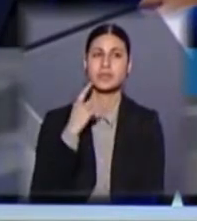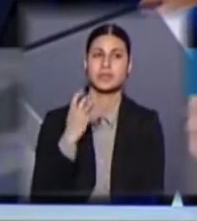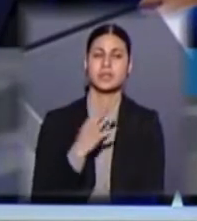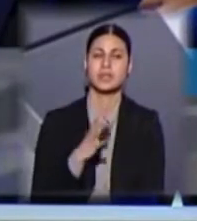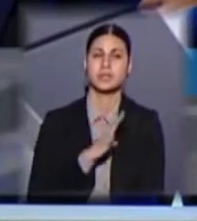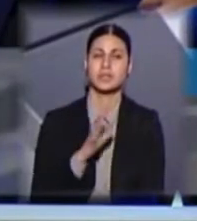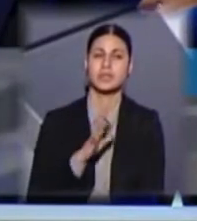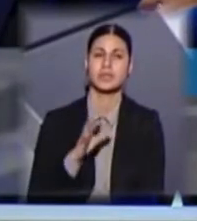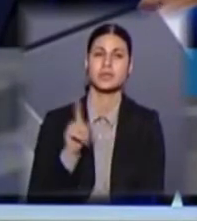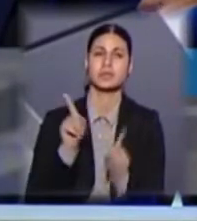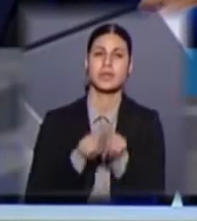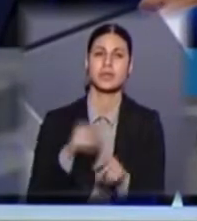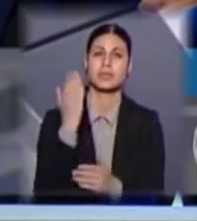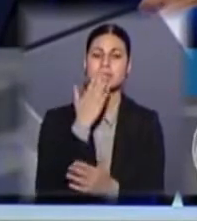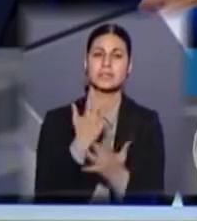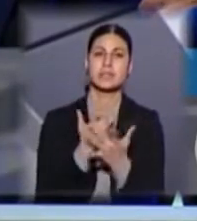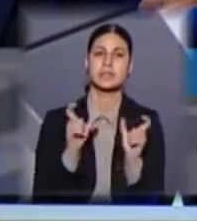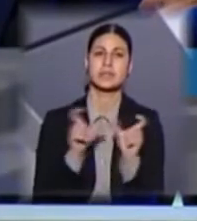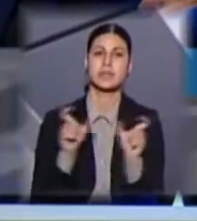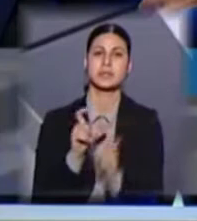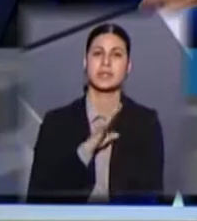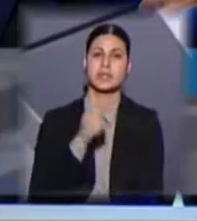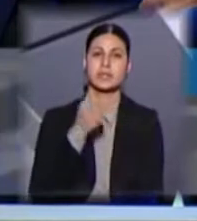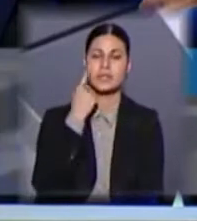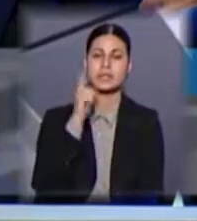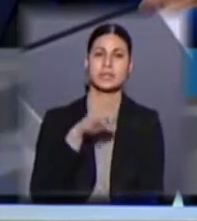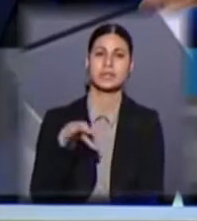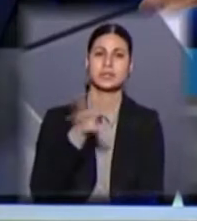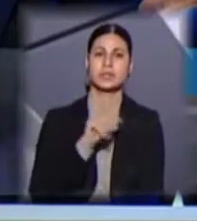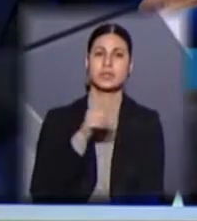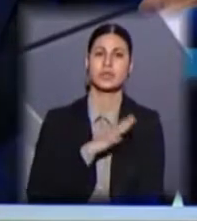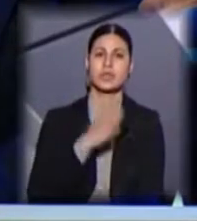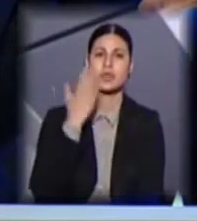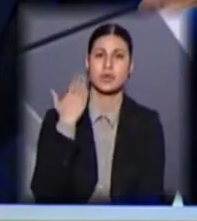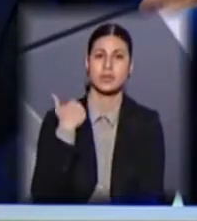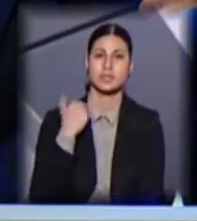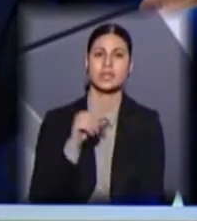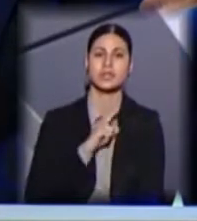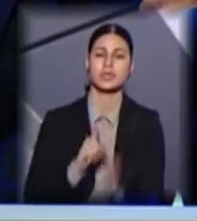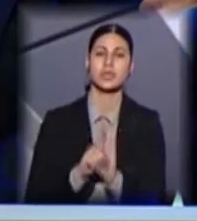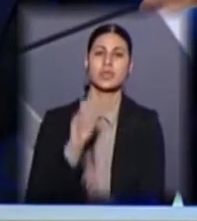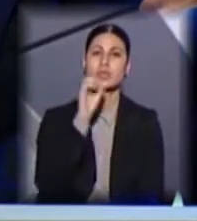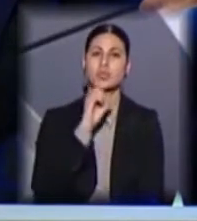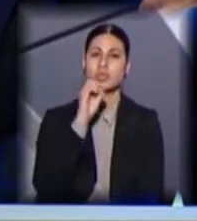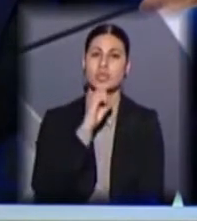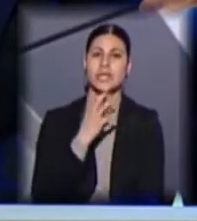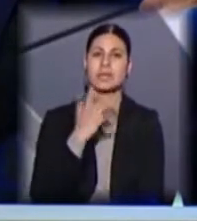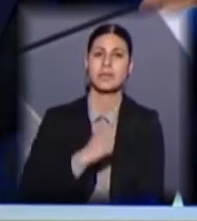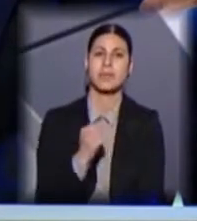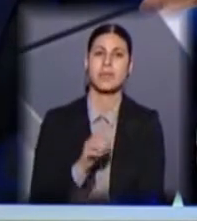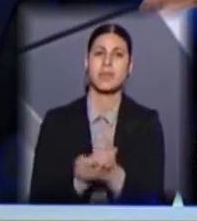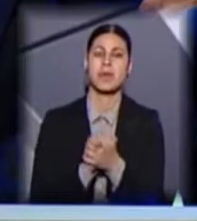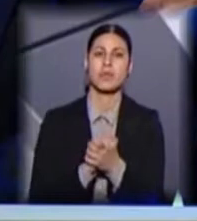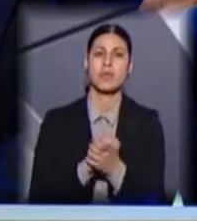არ ფუნქციონირებდა წიგნის მაღაზიები, მოკლედ დაახლოებით გახსოვთ ის პერიოდი. Ჩვენ ვიწყებდით ნულიდან, ვიწყებდით რამდენიმე მეგობარი,